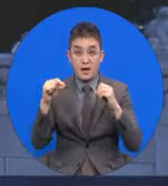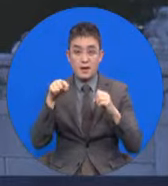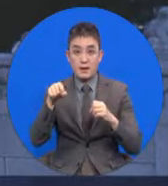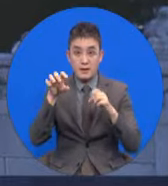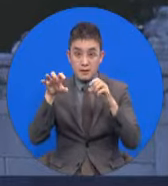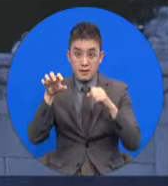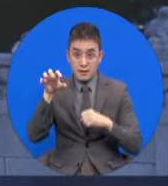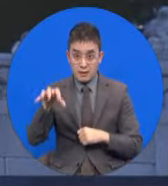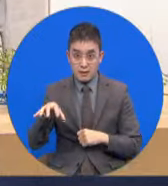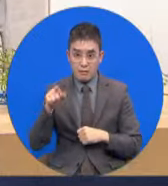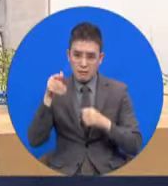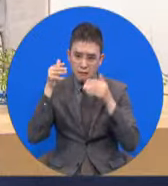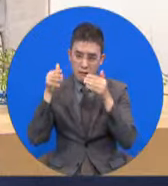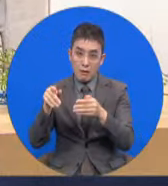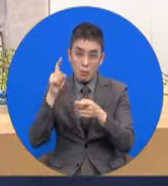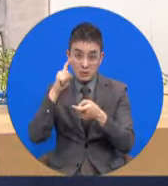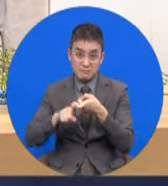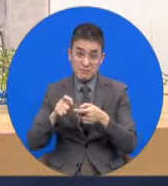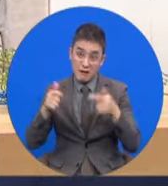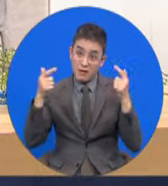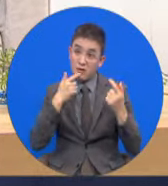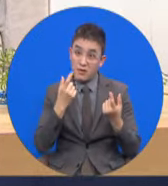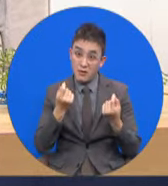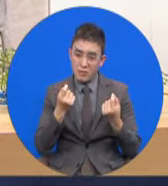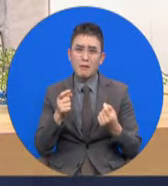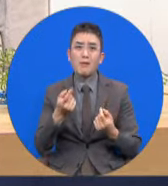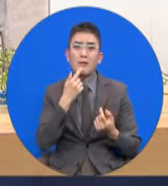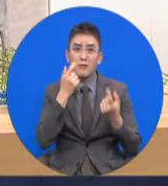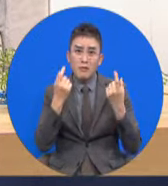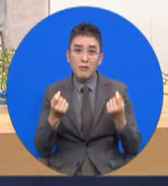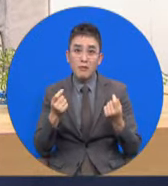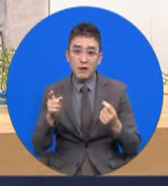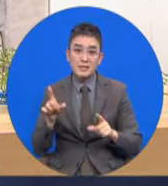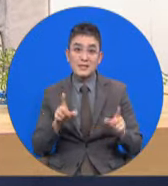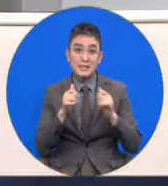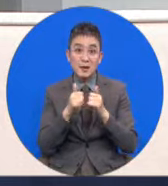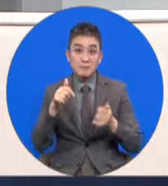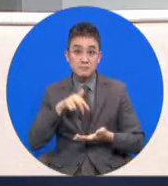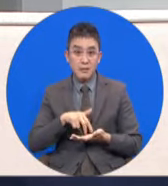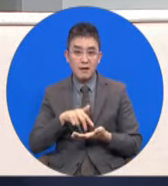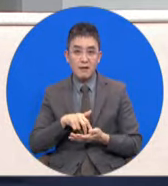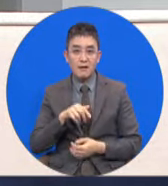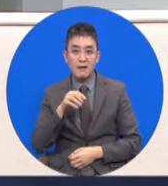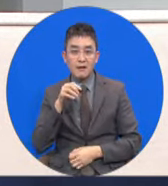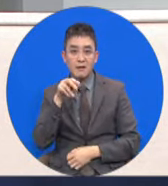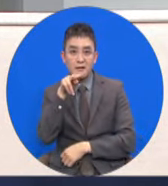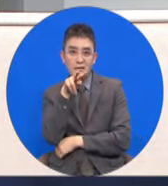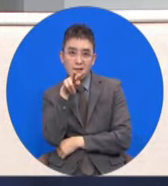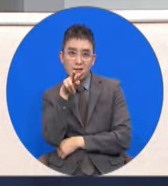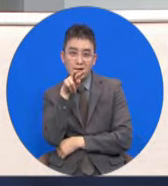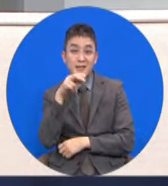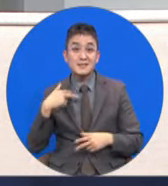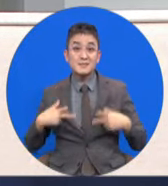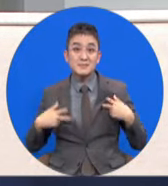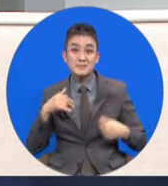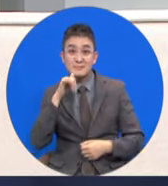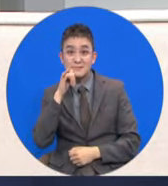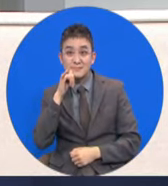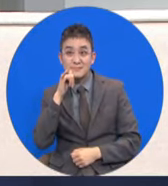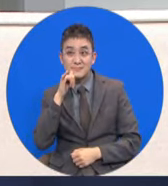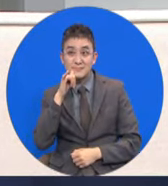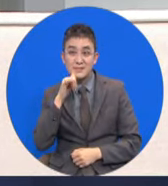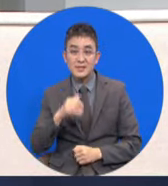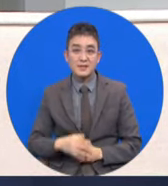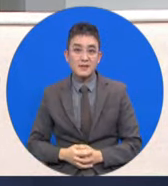굉장히 높습니다. 왜냐하면 계양 주민들은 어떻게 보면은 굉장히 재미가 있지 않을까 저는 그런 생각이 들거든요. 예. 단순한 총선이 아니라